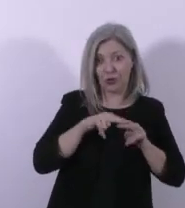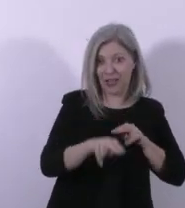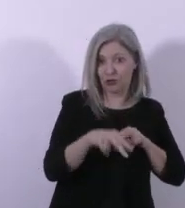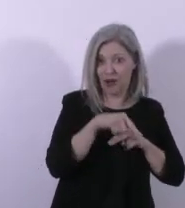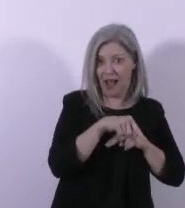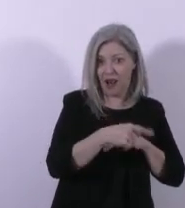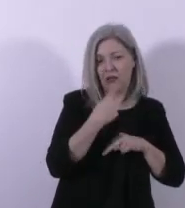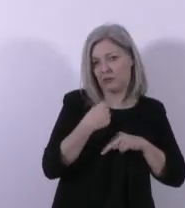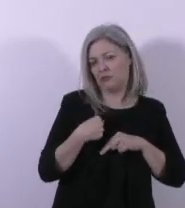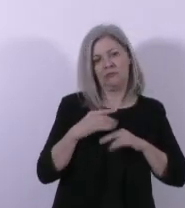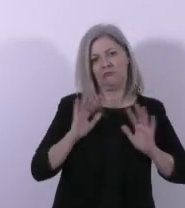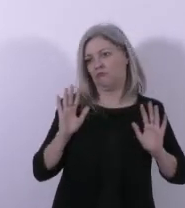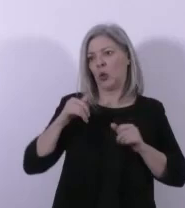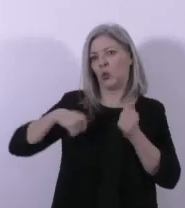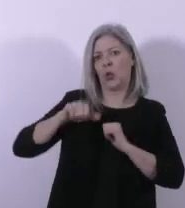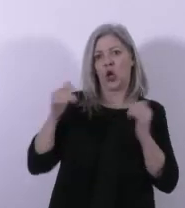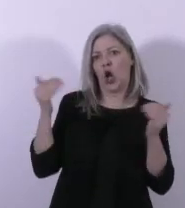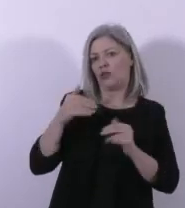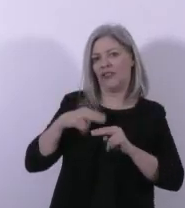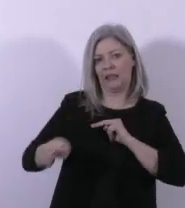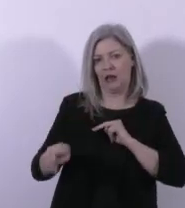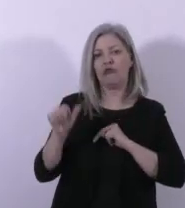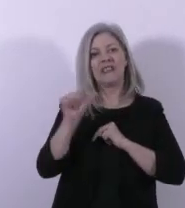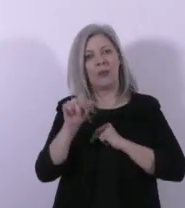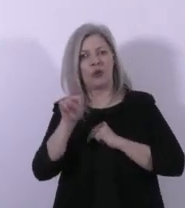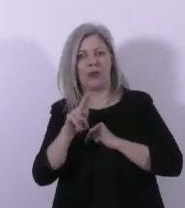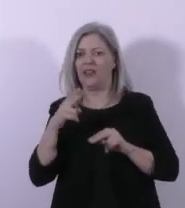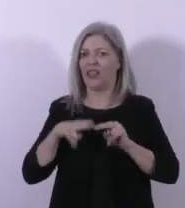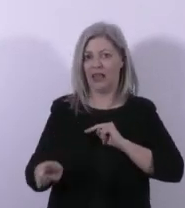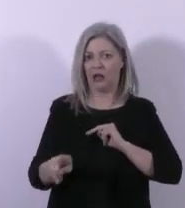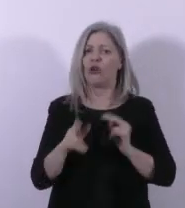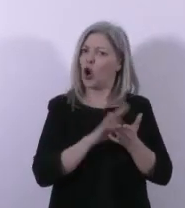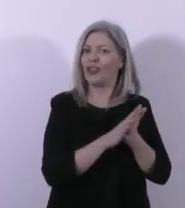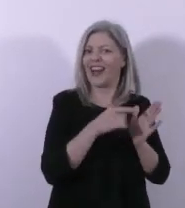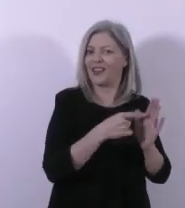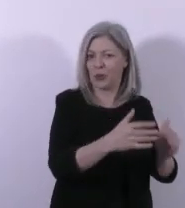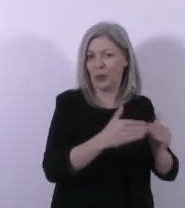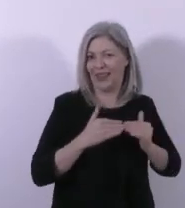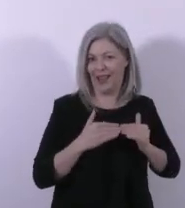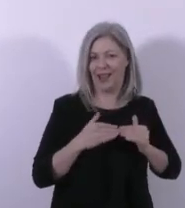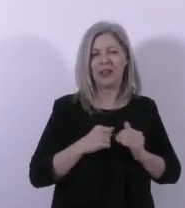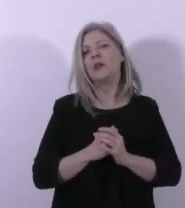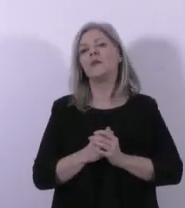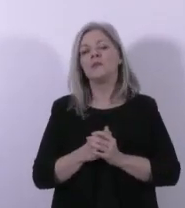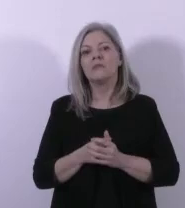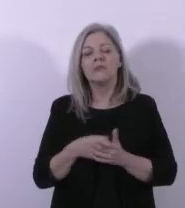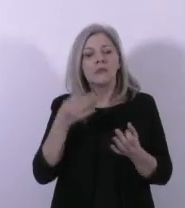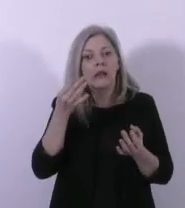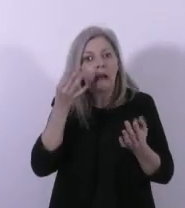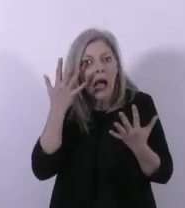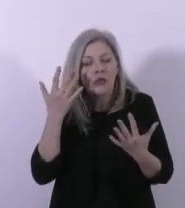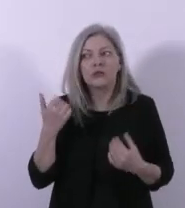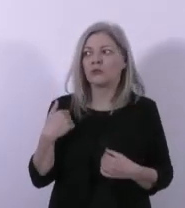prevedeva che non potevo fare il turno di lotte i sabati e le domeniche. Guarda caso, un mio